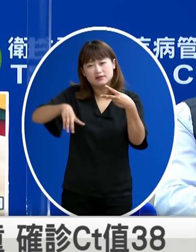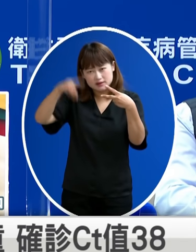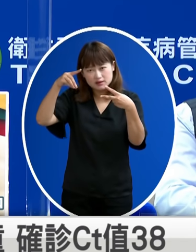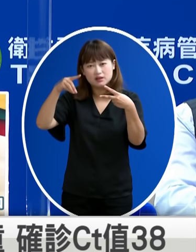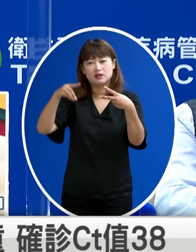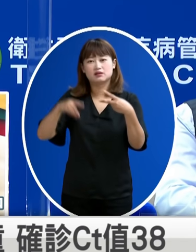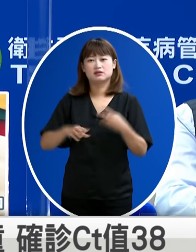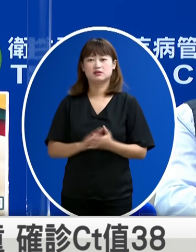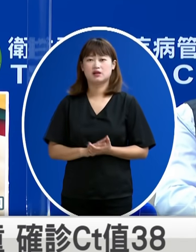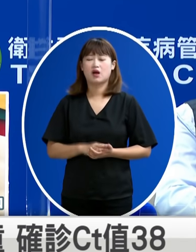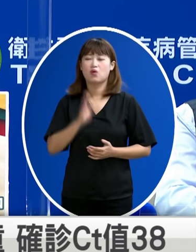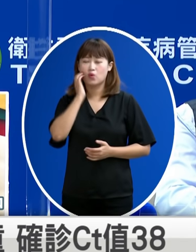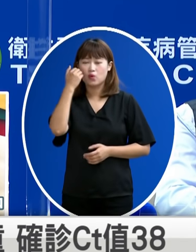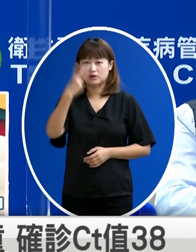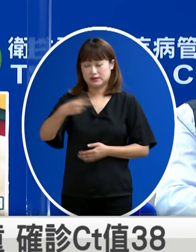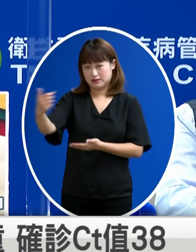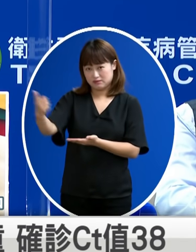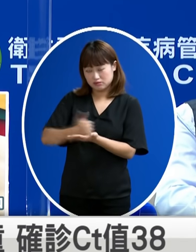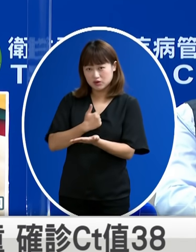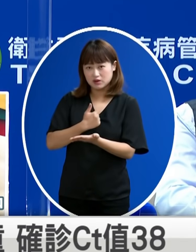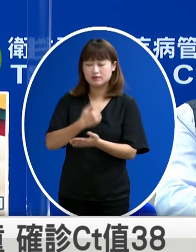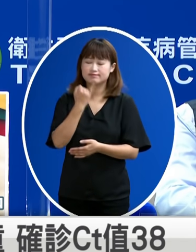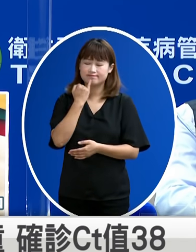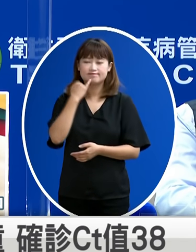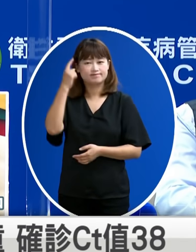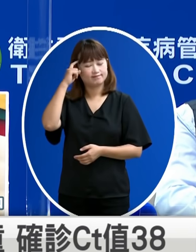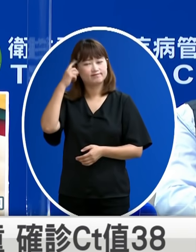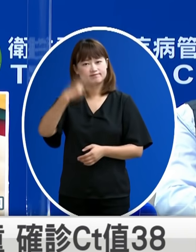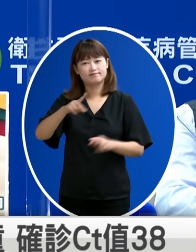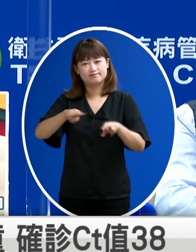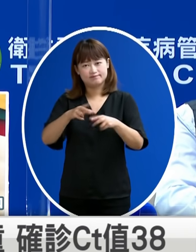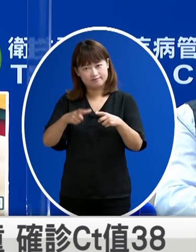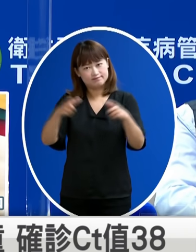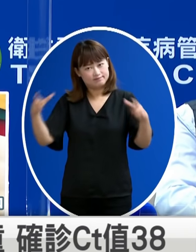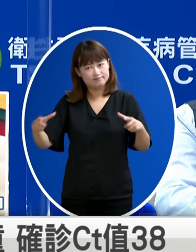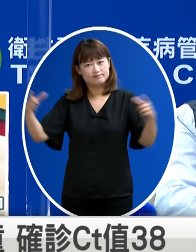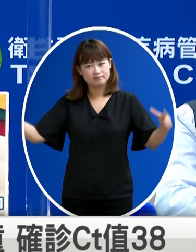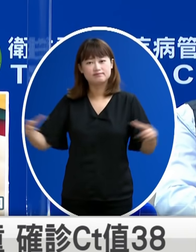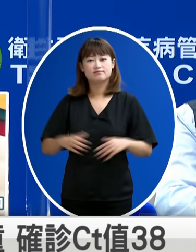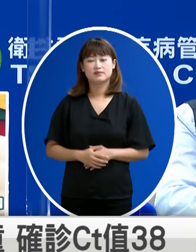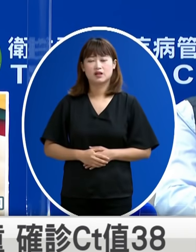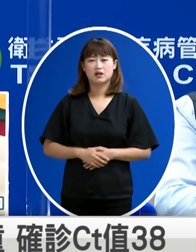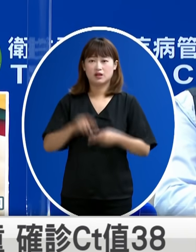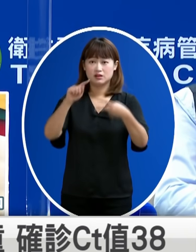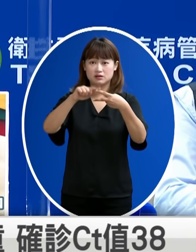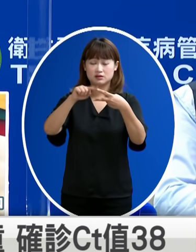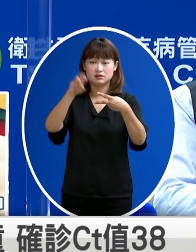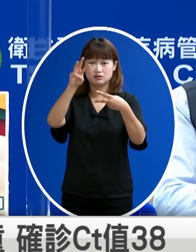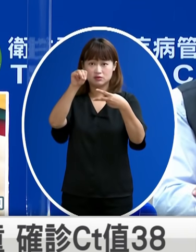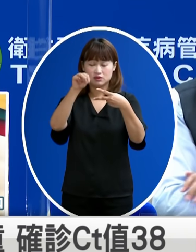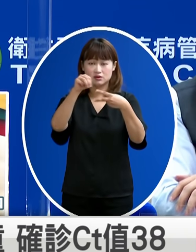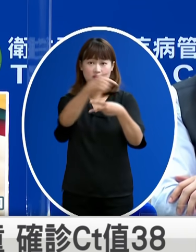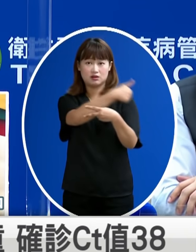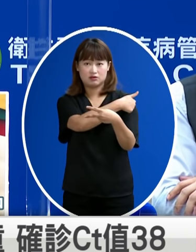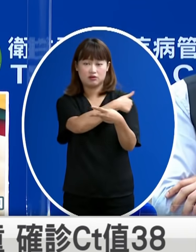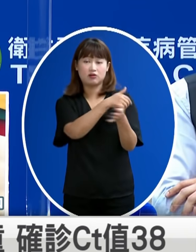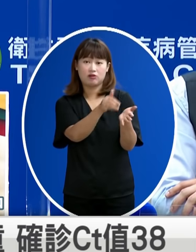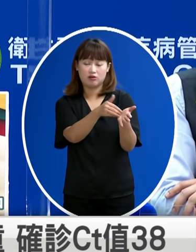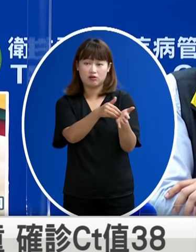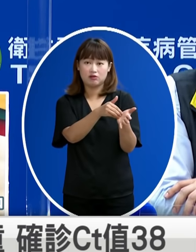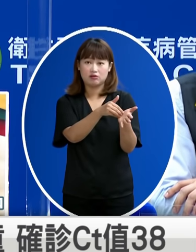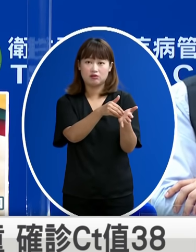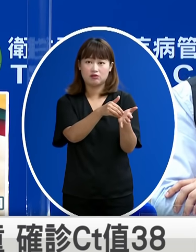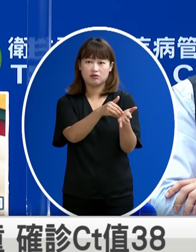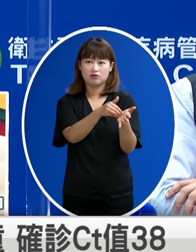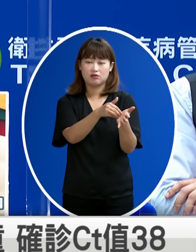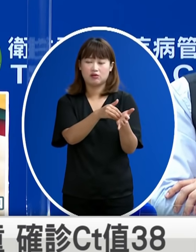当然有在进货的话，我们会尽快开给要打第一剂的。不过第一剂打莫德纳的，但是我们还是要说，在